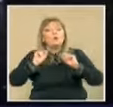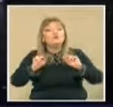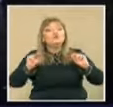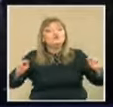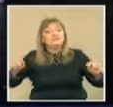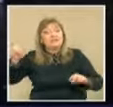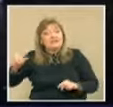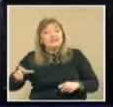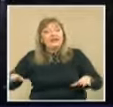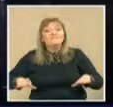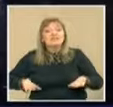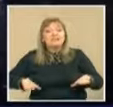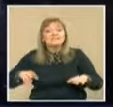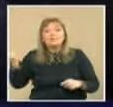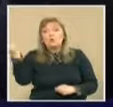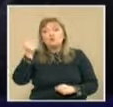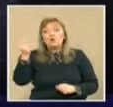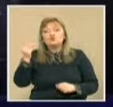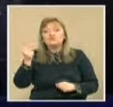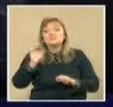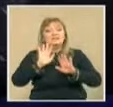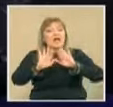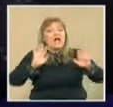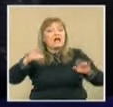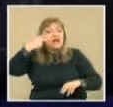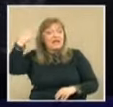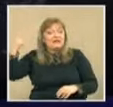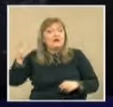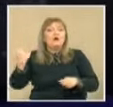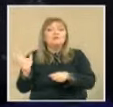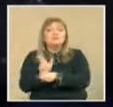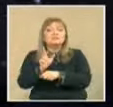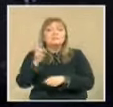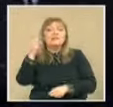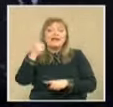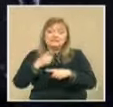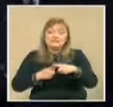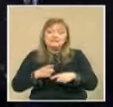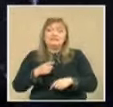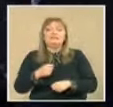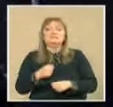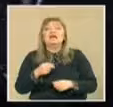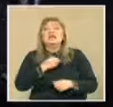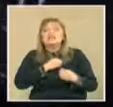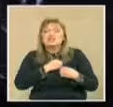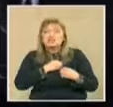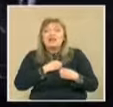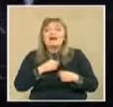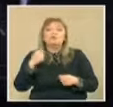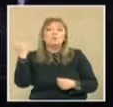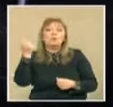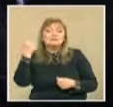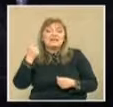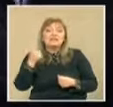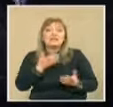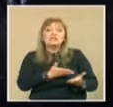В градската художествена галерия. От 18.30 концерта. За съжаление, концертът е с покани. Наистина много са малко местата.